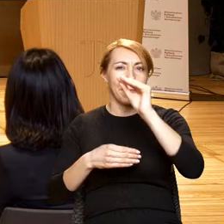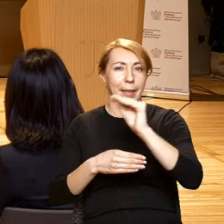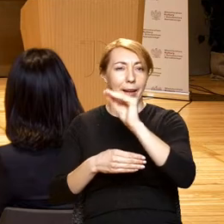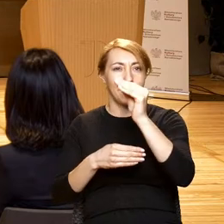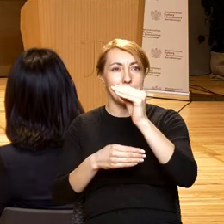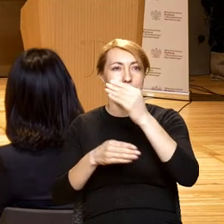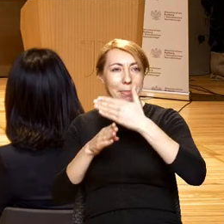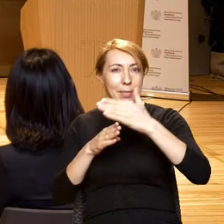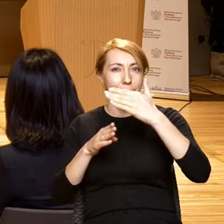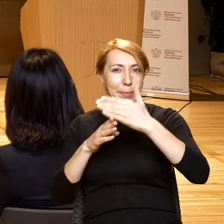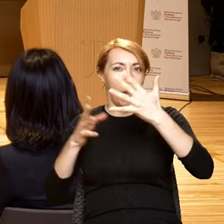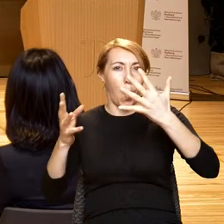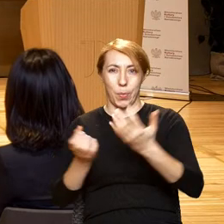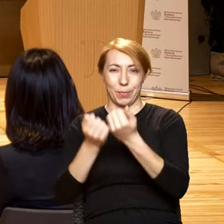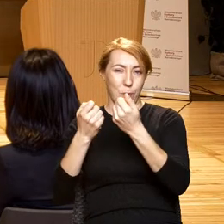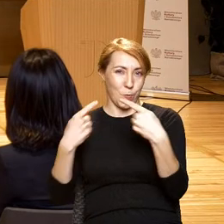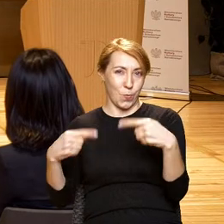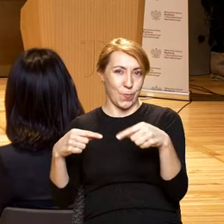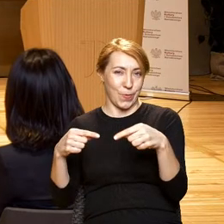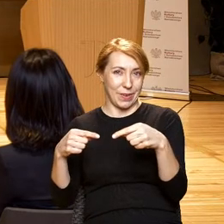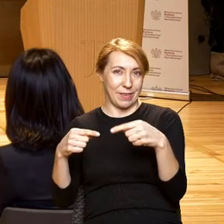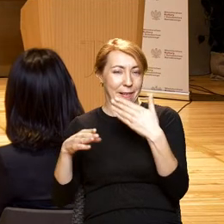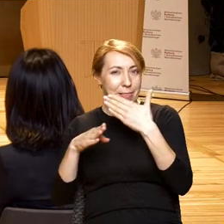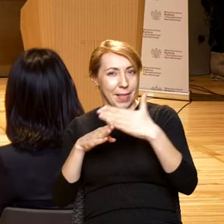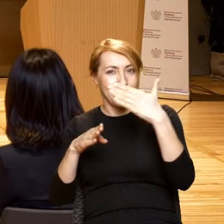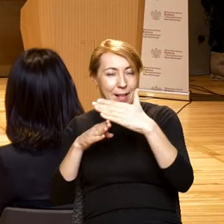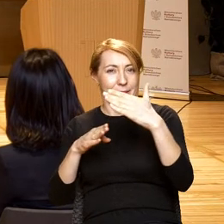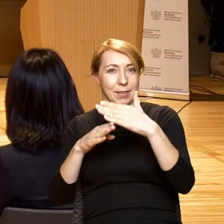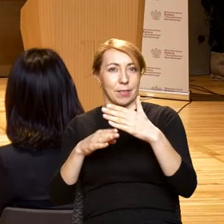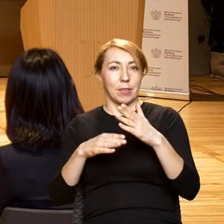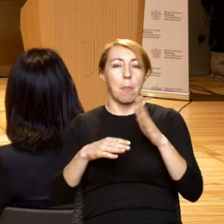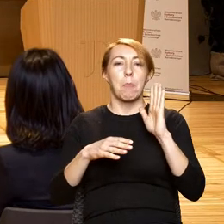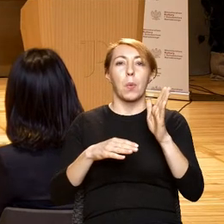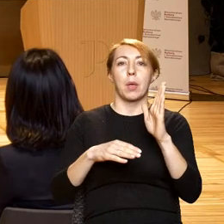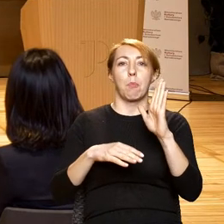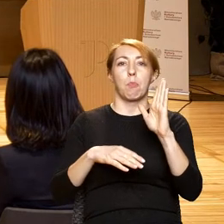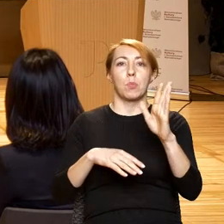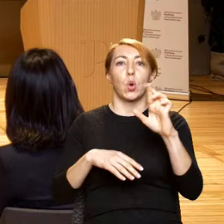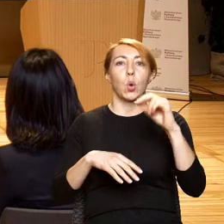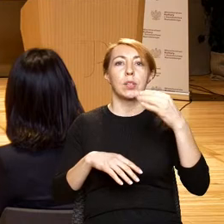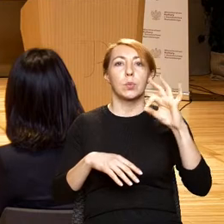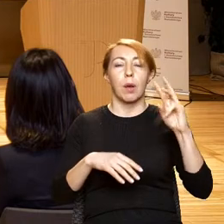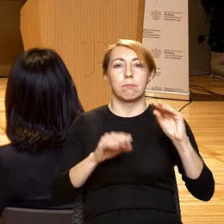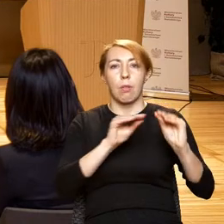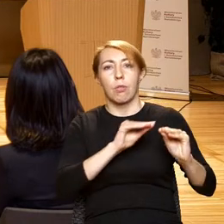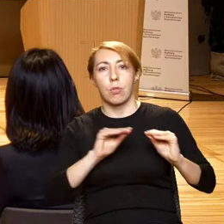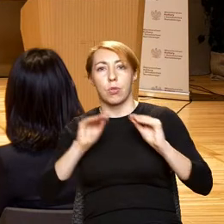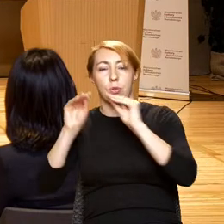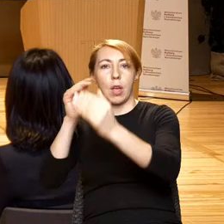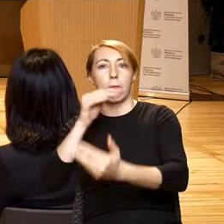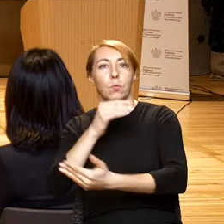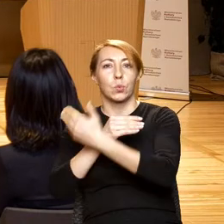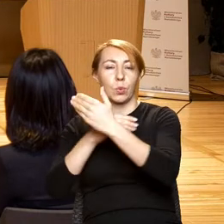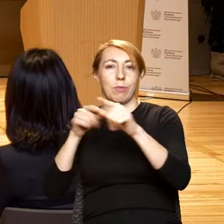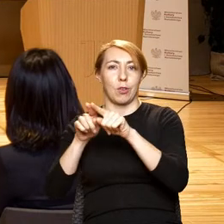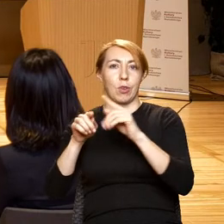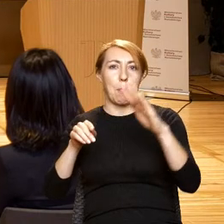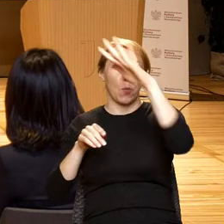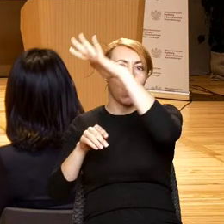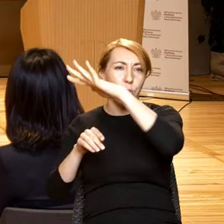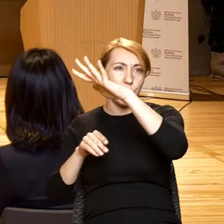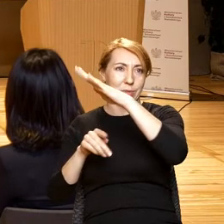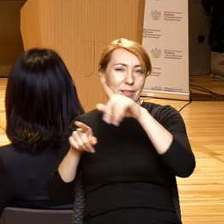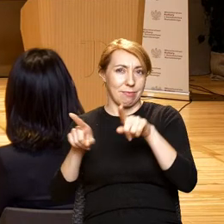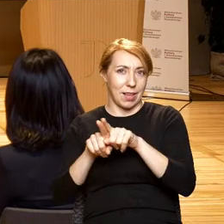obszarem do odkrywania dla nas, tak mi się wydaje. I to, że potem Bronisław rzucony jest właśnie daleko na wschód, ale i na północ, że to